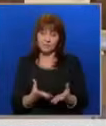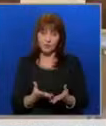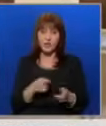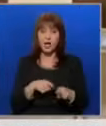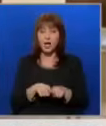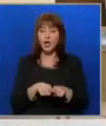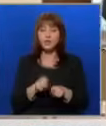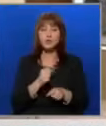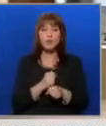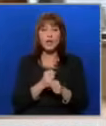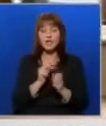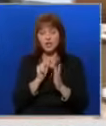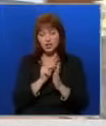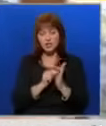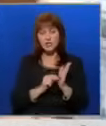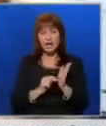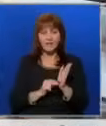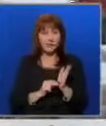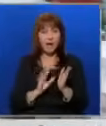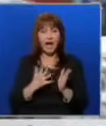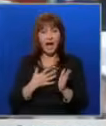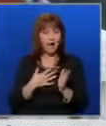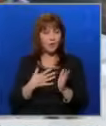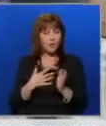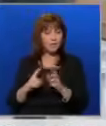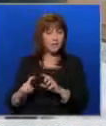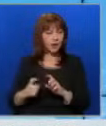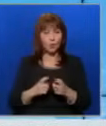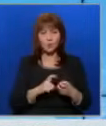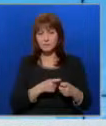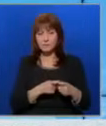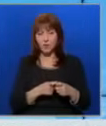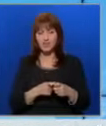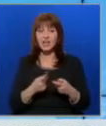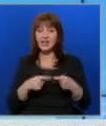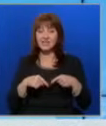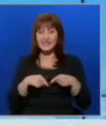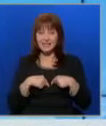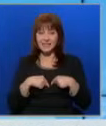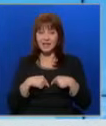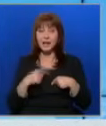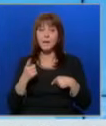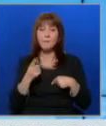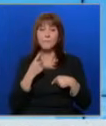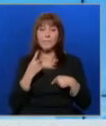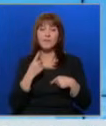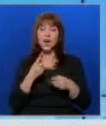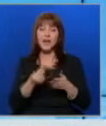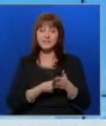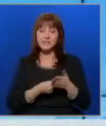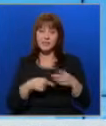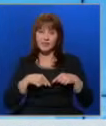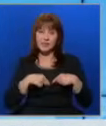колеги изчислявахме, ако има оспорване пред административен и след това пред Върховния административен съд, защото обичайно не са доволни